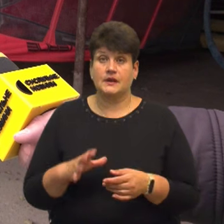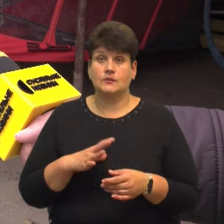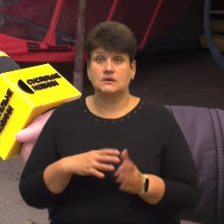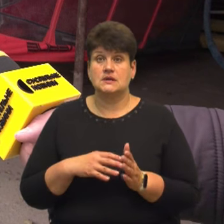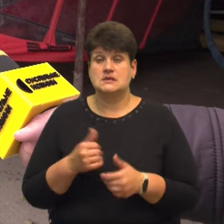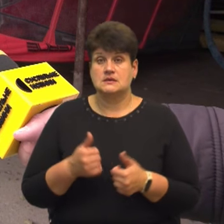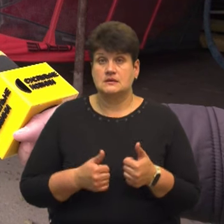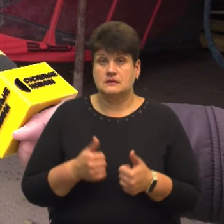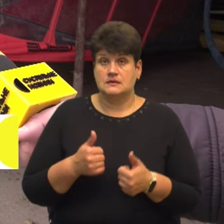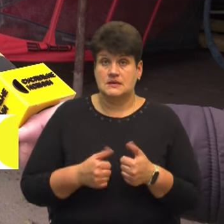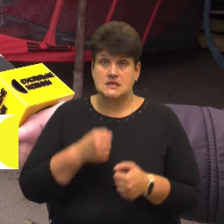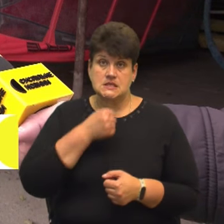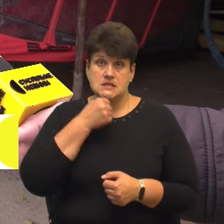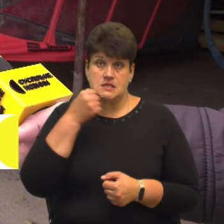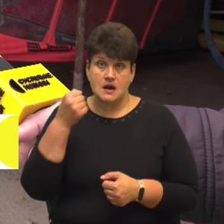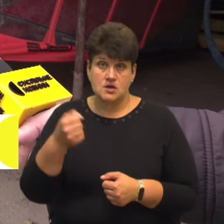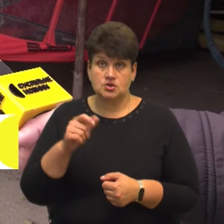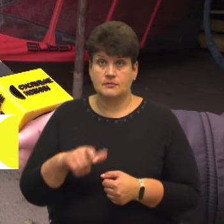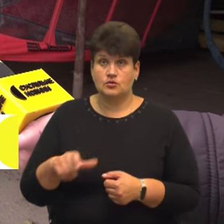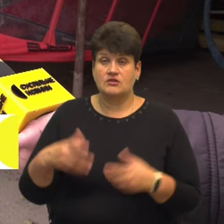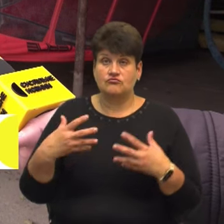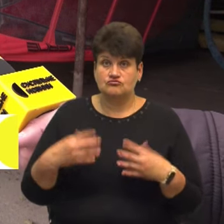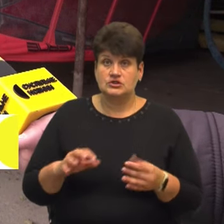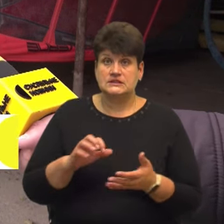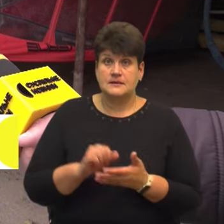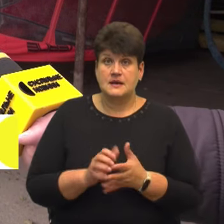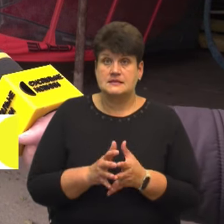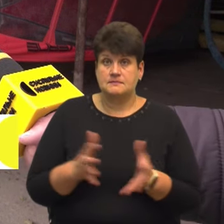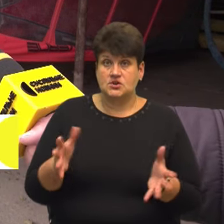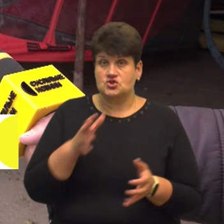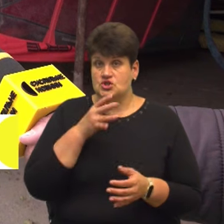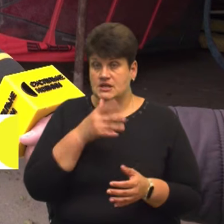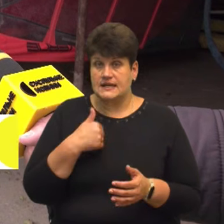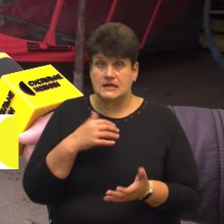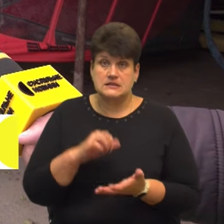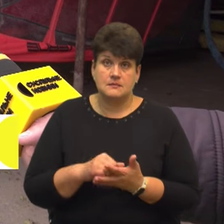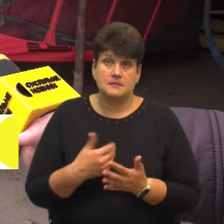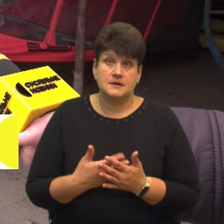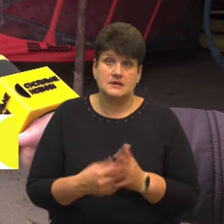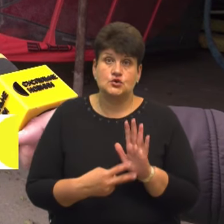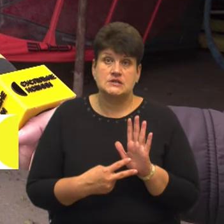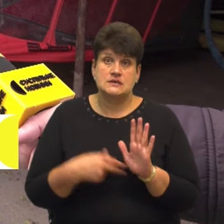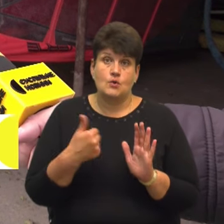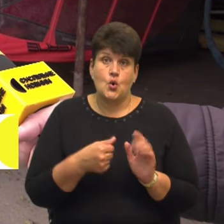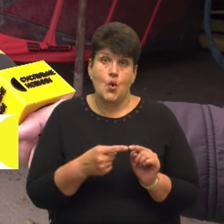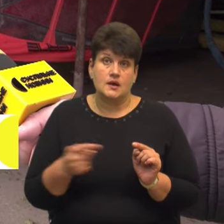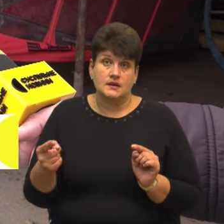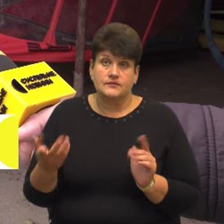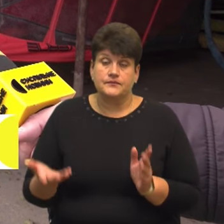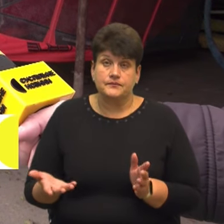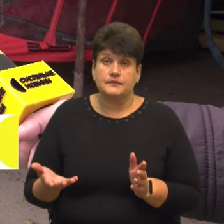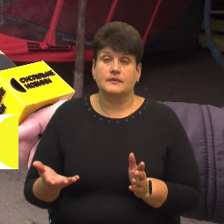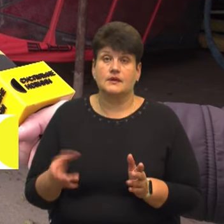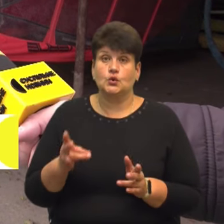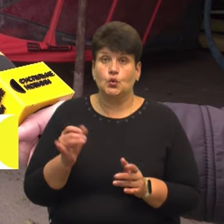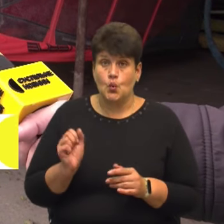з старшими людьми які вже займаються більше часу Я займаюсь десь приблизно с років ну